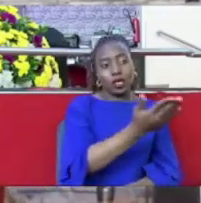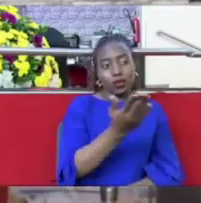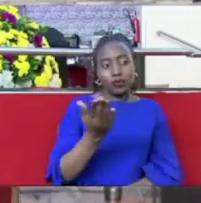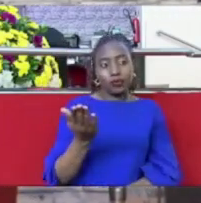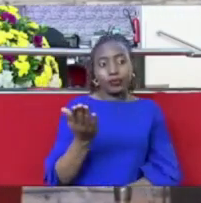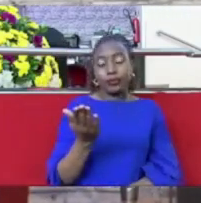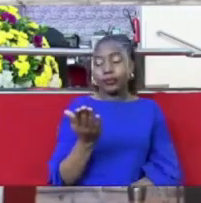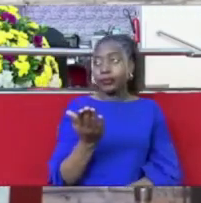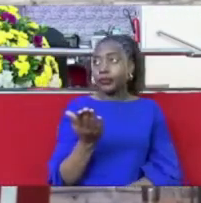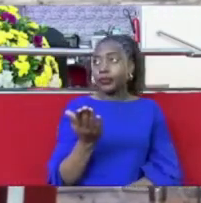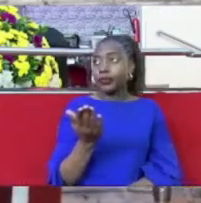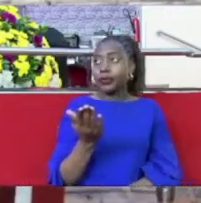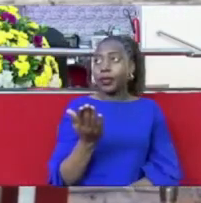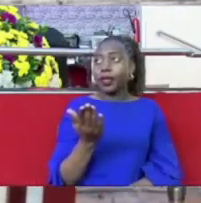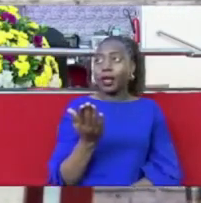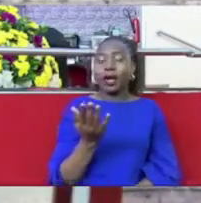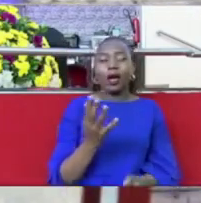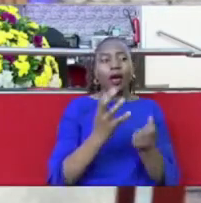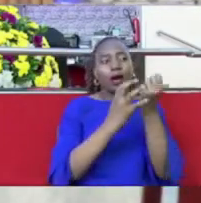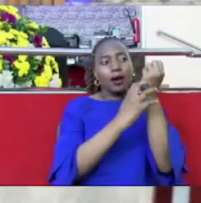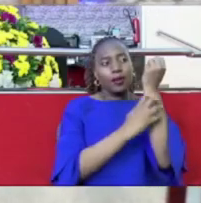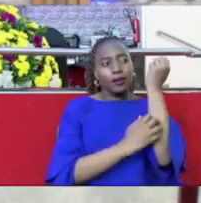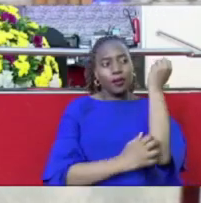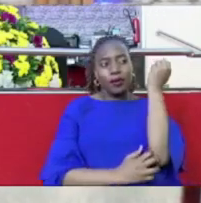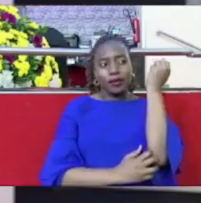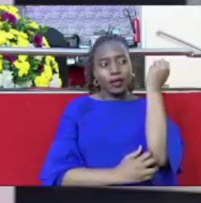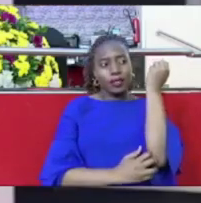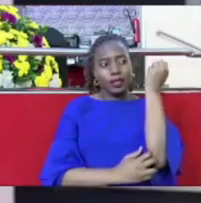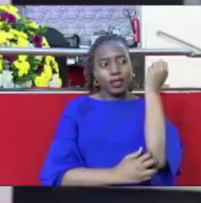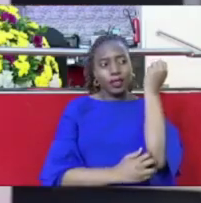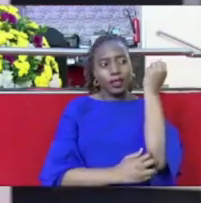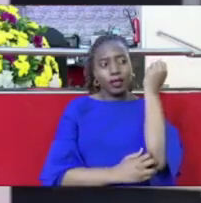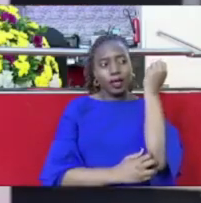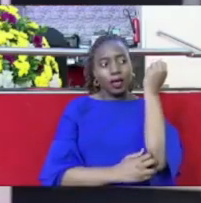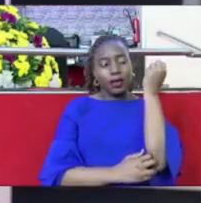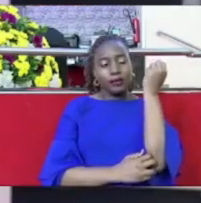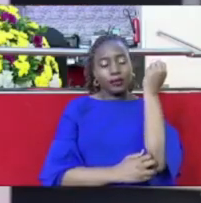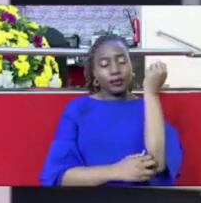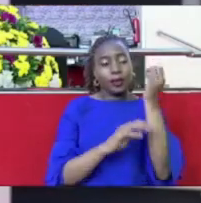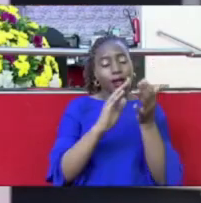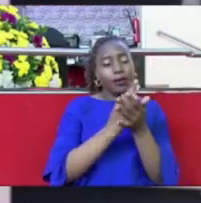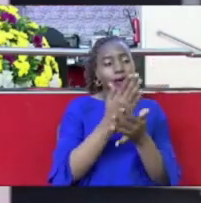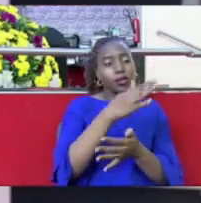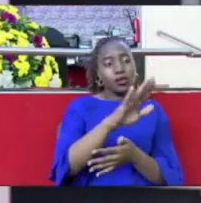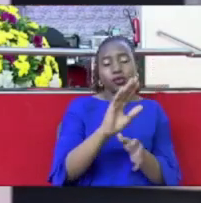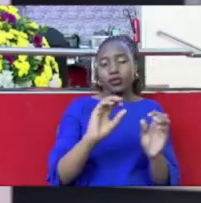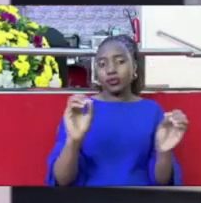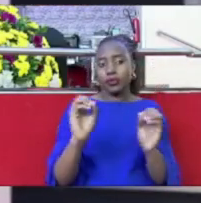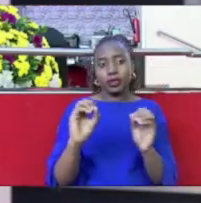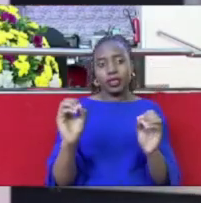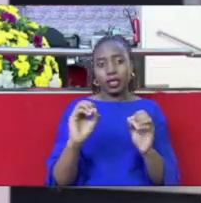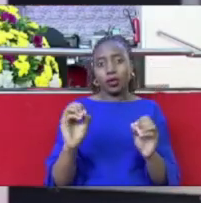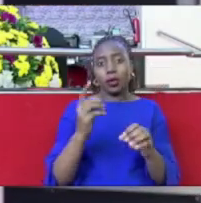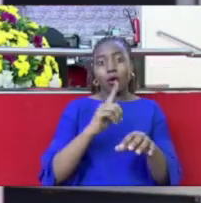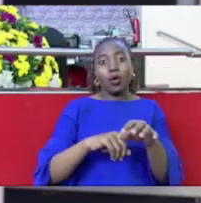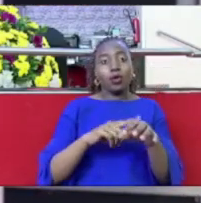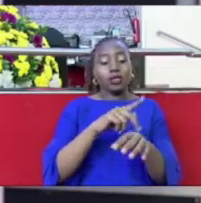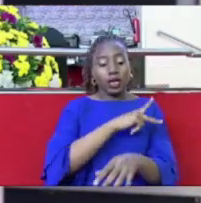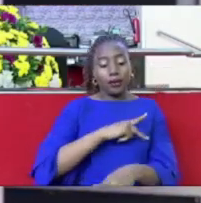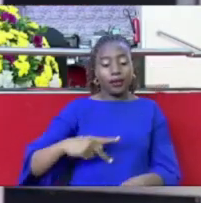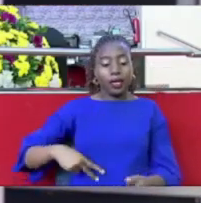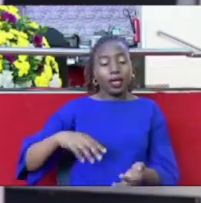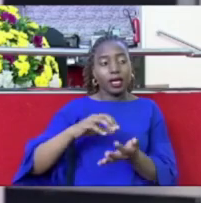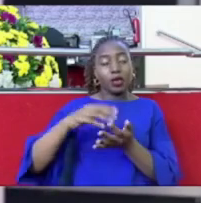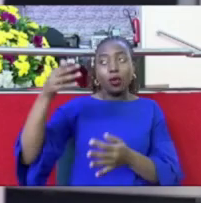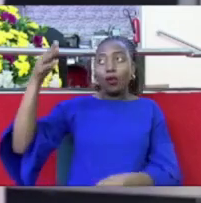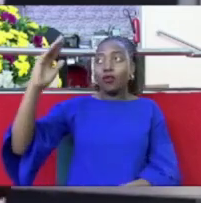umekuzingira. Poverty should not be the order of the day. Umaskini haufai kuwa ndio neno la siku. When his kingdom is overruling